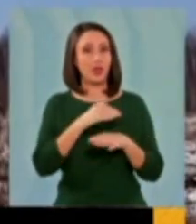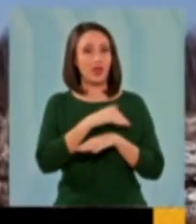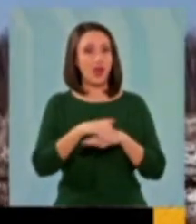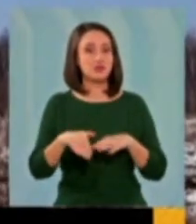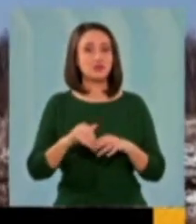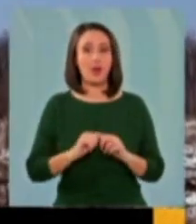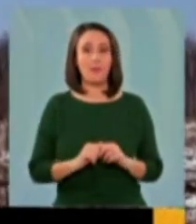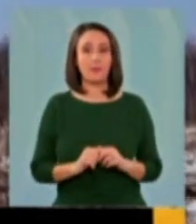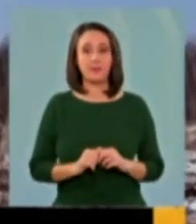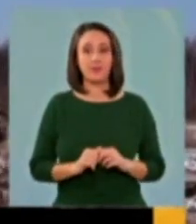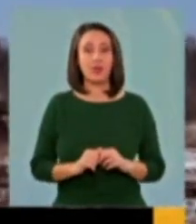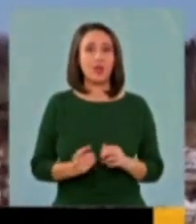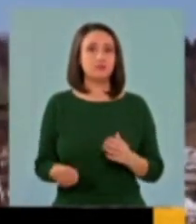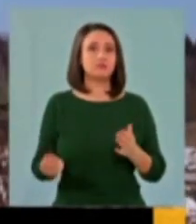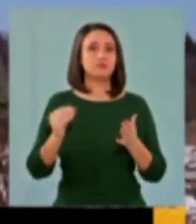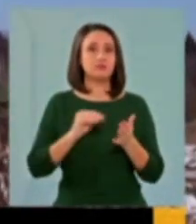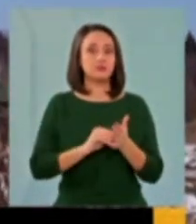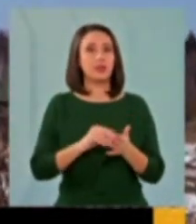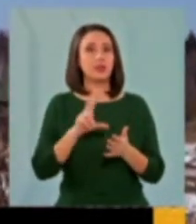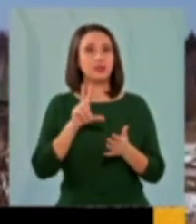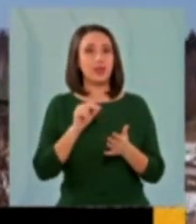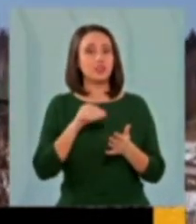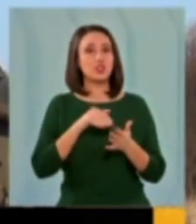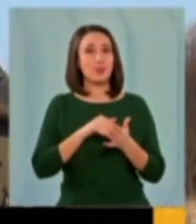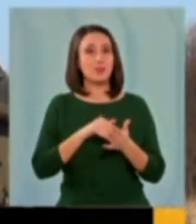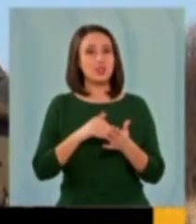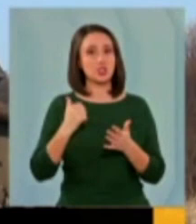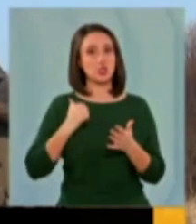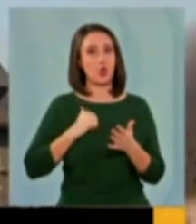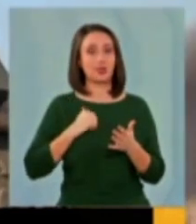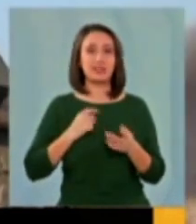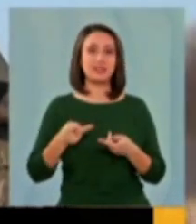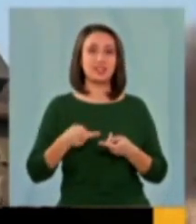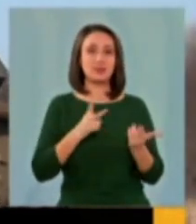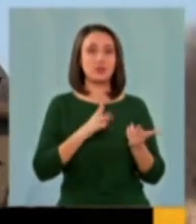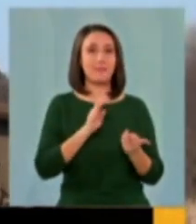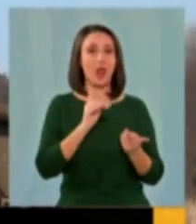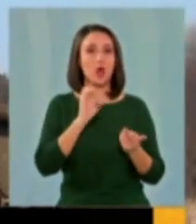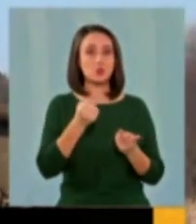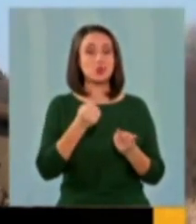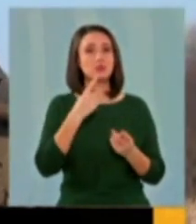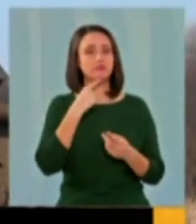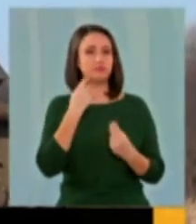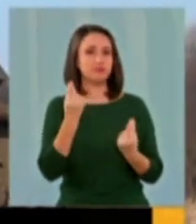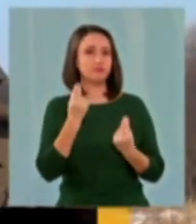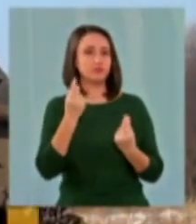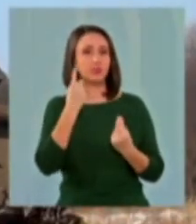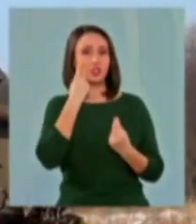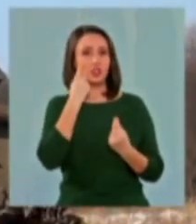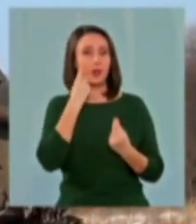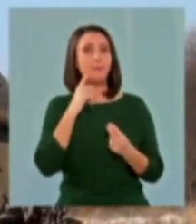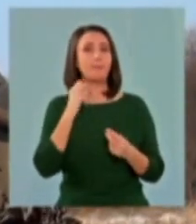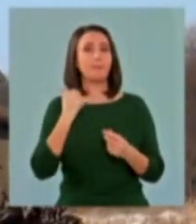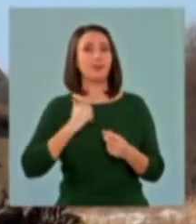granița cu Ucraina, la care se mai adaugă încă 30.000 de soldați trimiși în Belarus sub pretext textul exercițiilor militare.